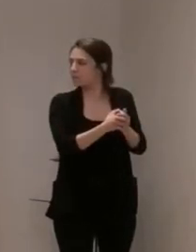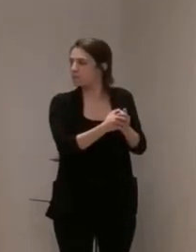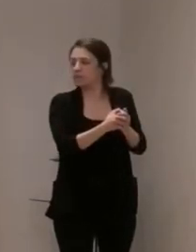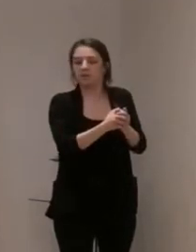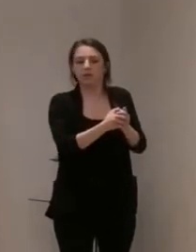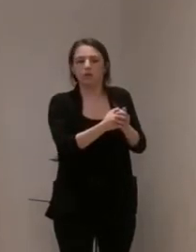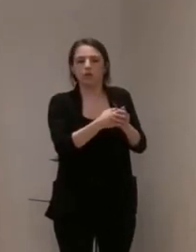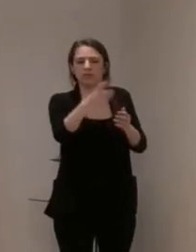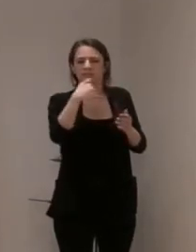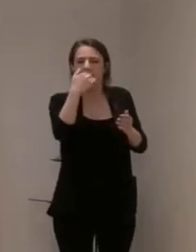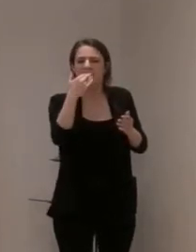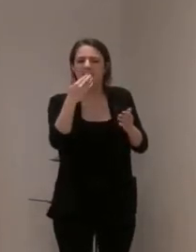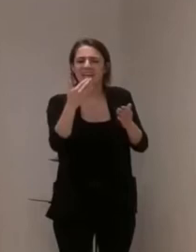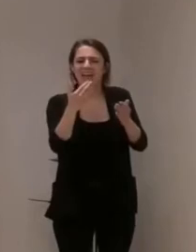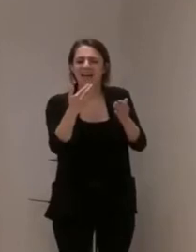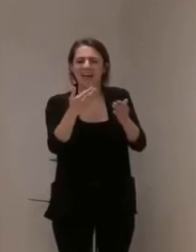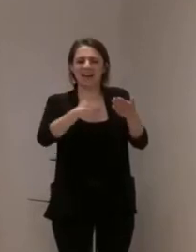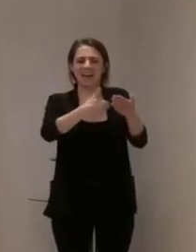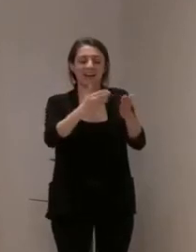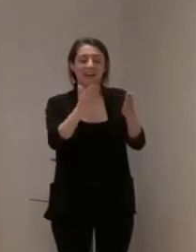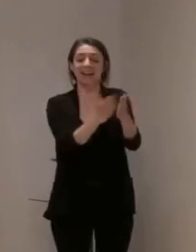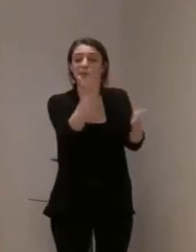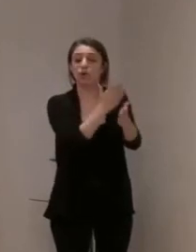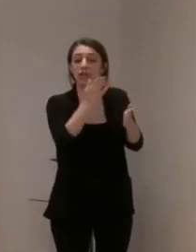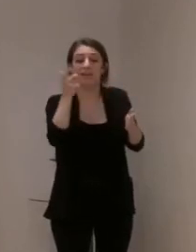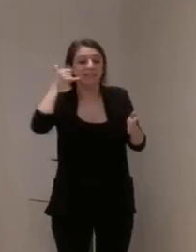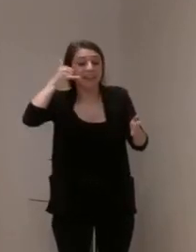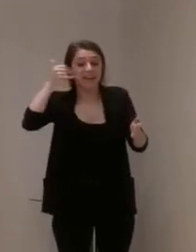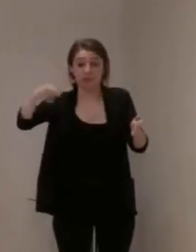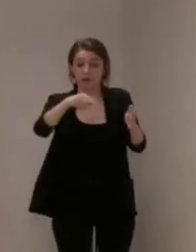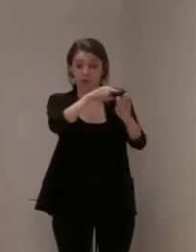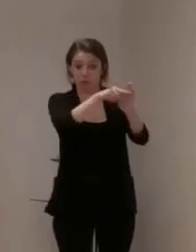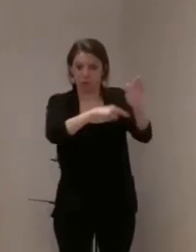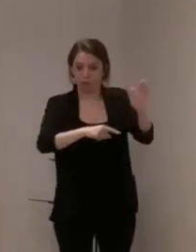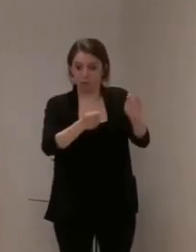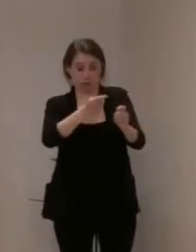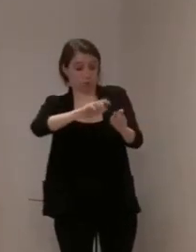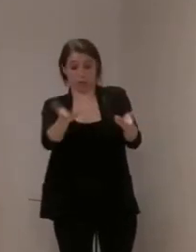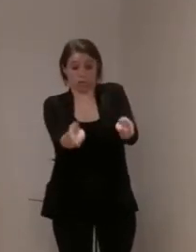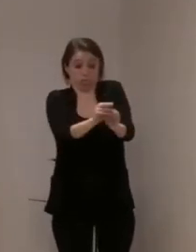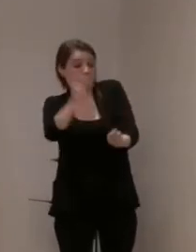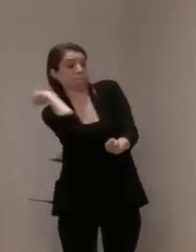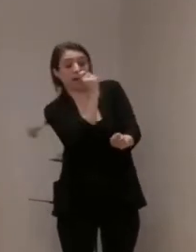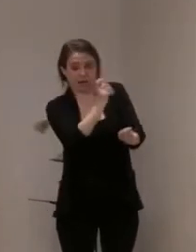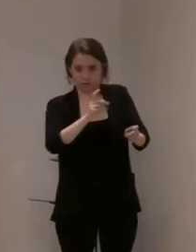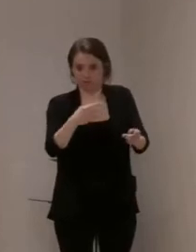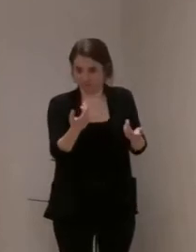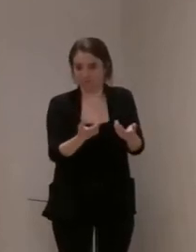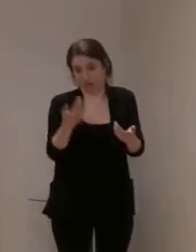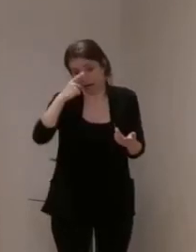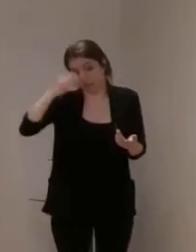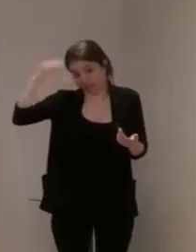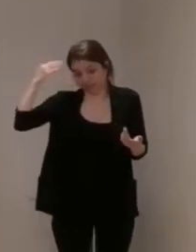la guia telefònica. La guia telefònica era un element d'allò d'aquells de bufetada important. I després hi